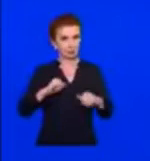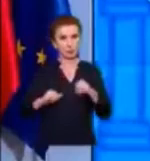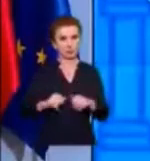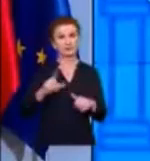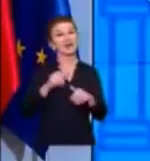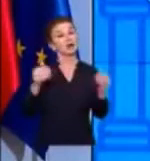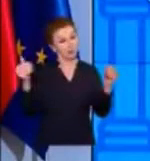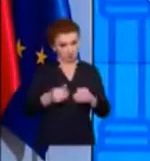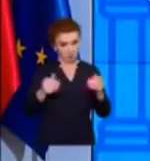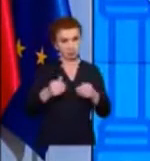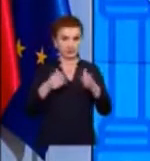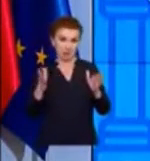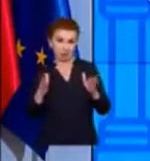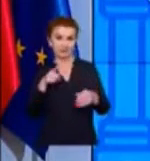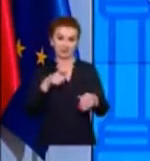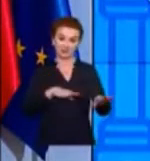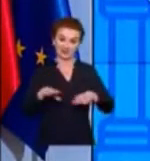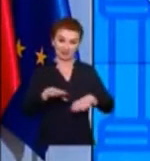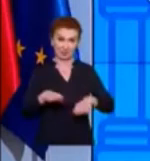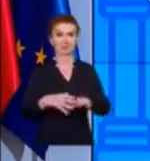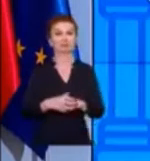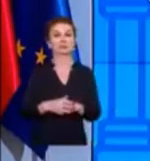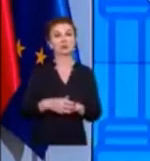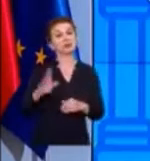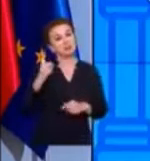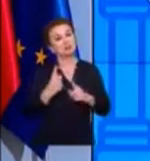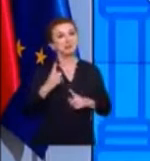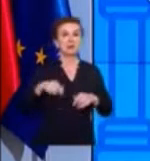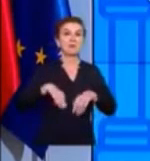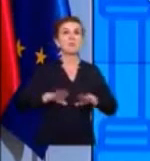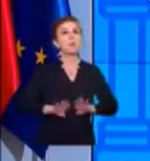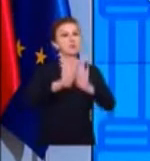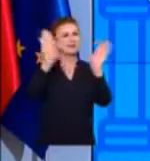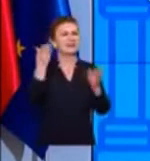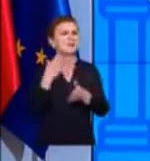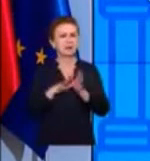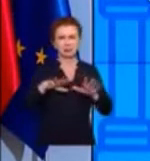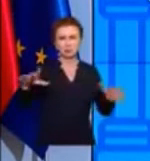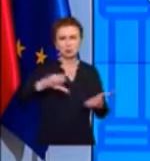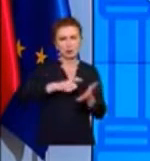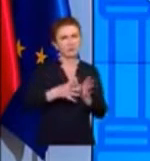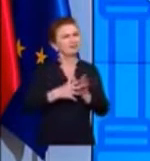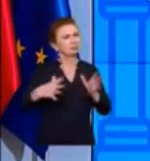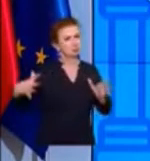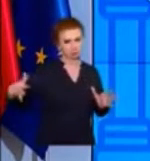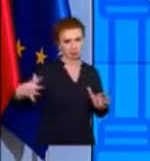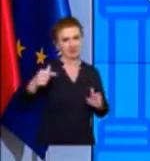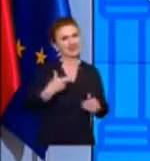umożliwiamy otwarcie takich jednostek. Niektóre muzea są przecież bardzo duże, tam